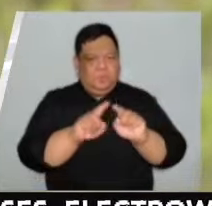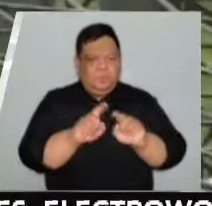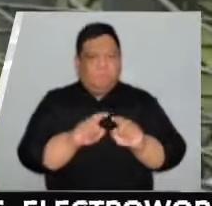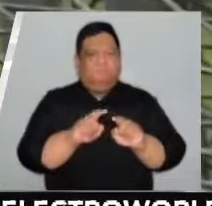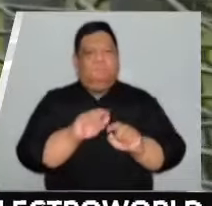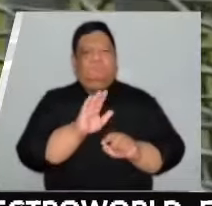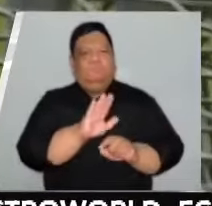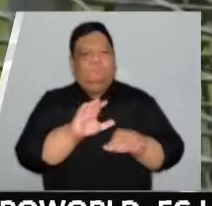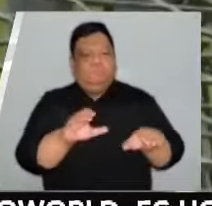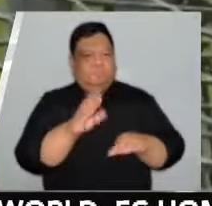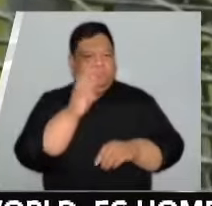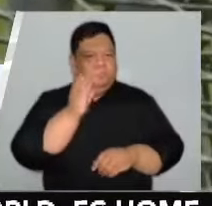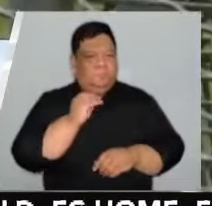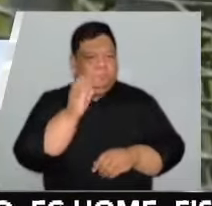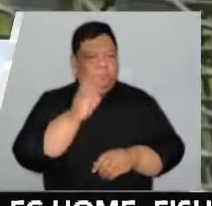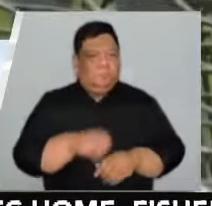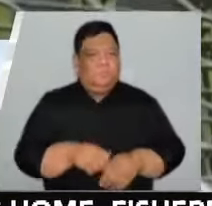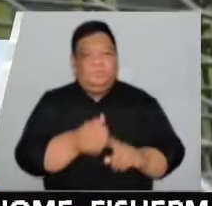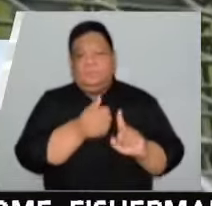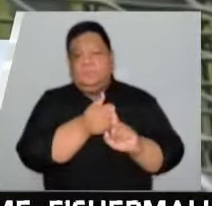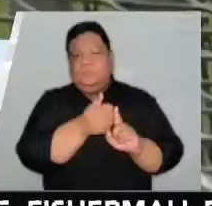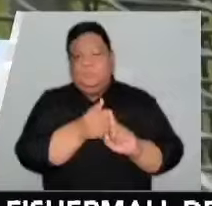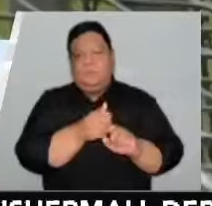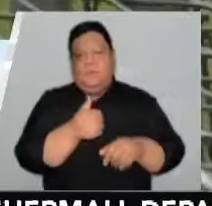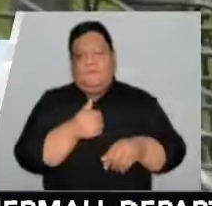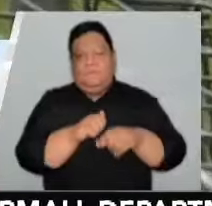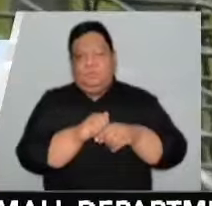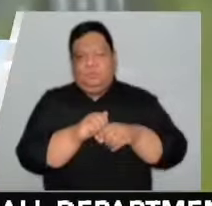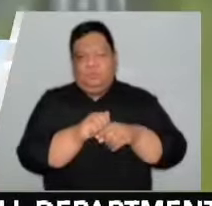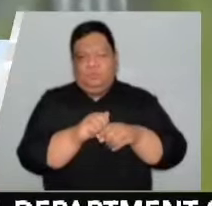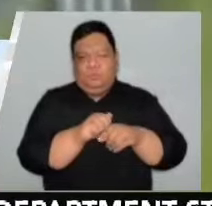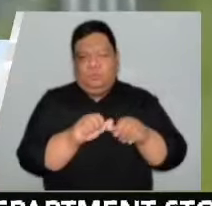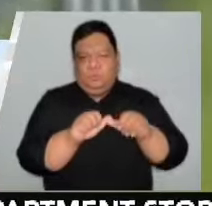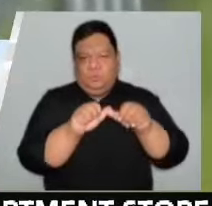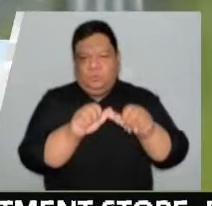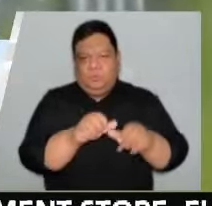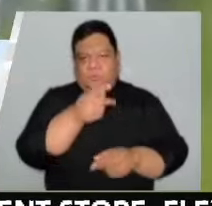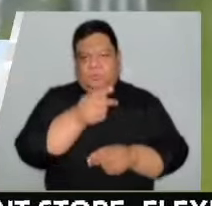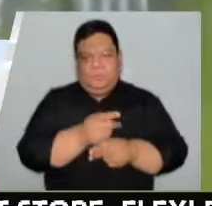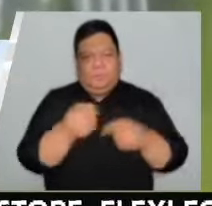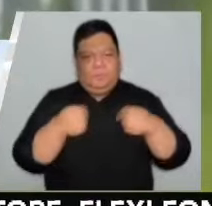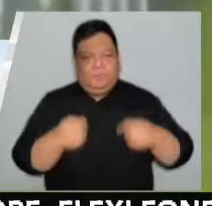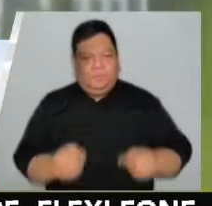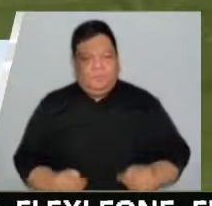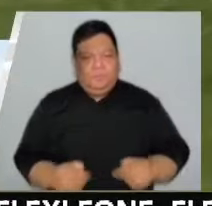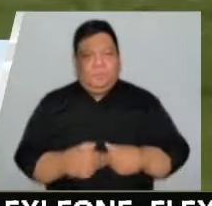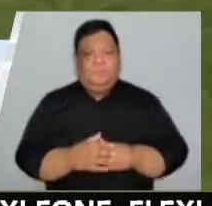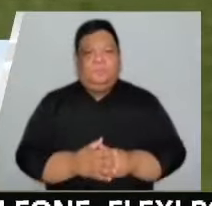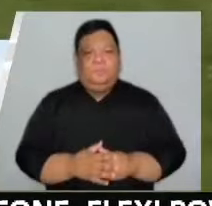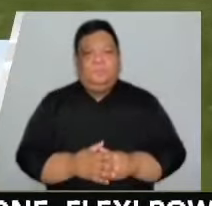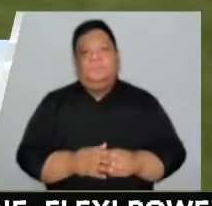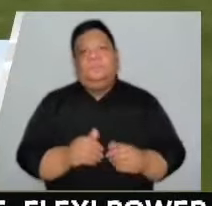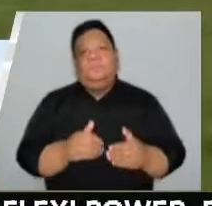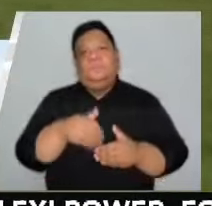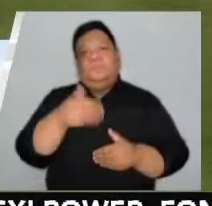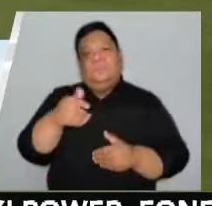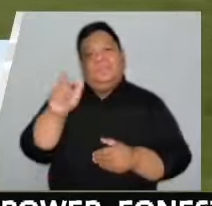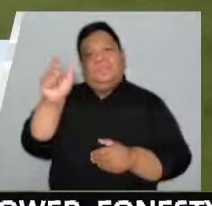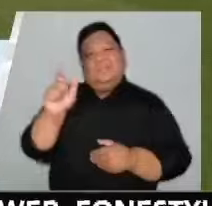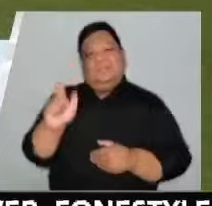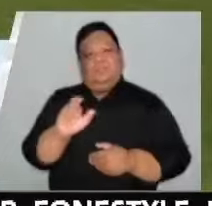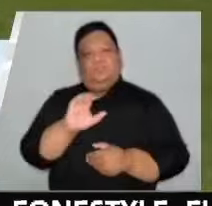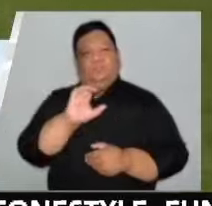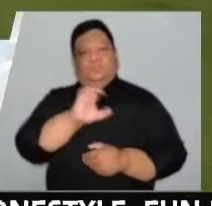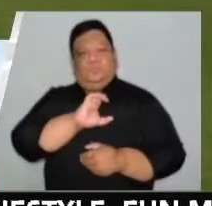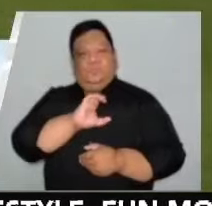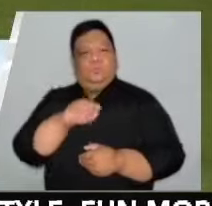daw na training si Mazenga para mapanatili ang kanyang lakas. Sunod siyang sasabak sa Italian Championship sa Hunyo at plano rin